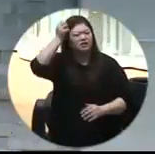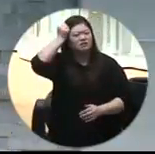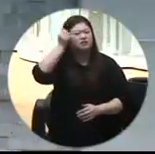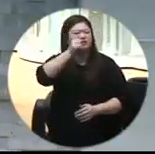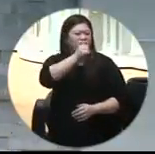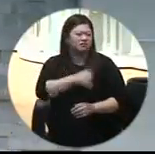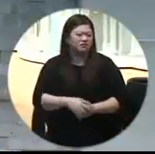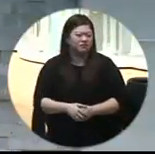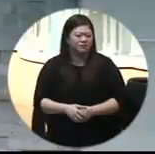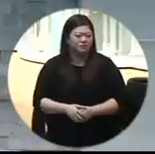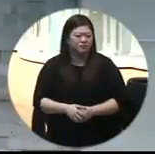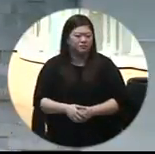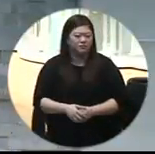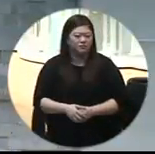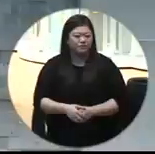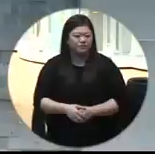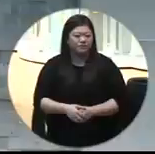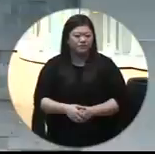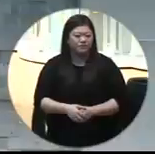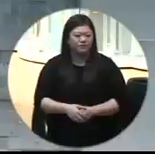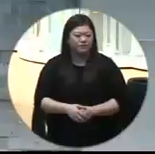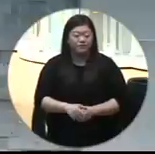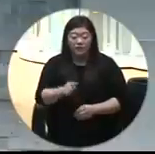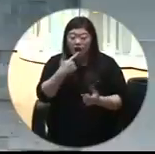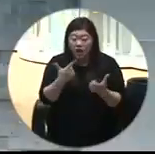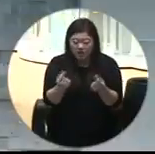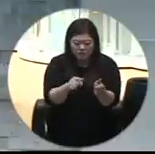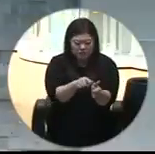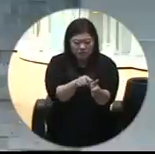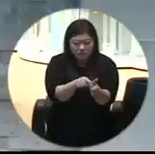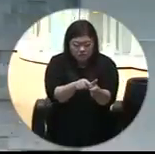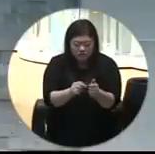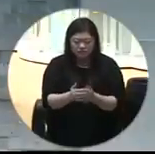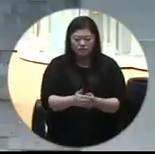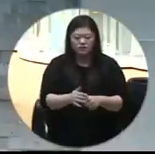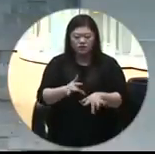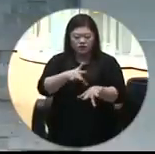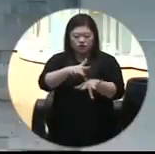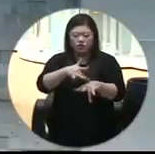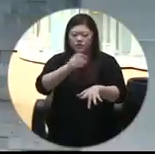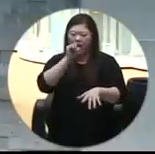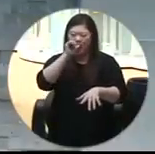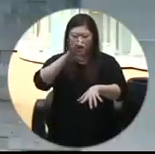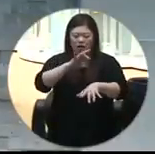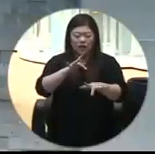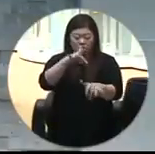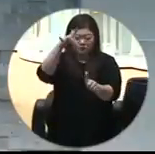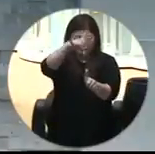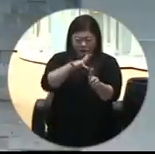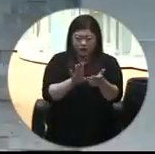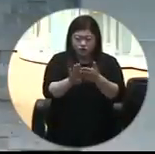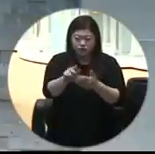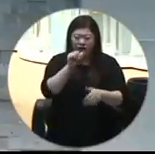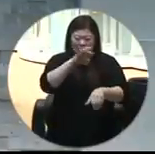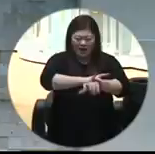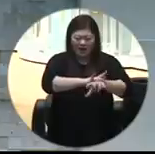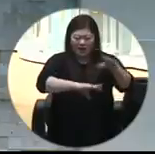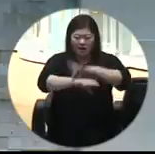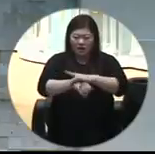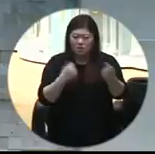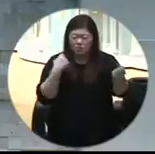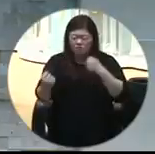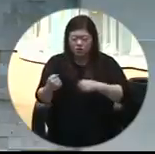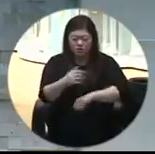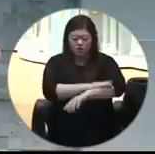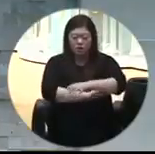이 지금 귀신 들린 자가 쇠사슬 끊어버릴 정도 힘이지. 귀신 힘셉니다, 귀신 들린 사람들.